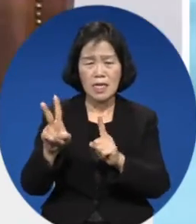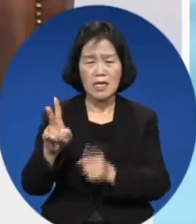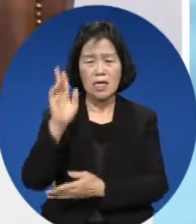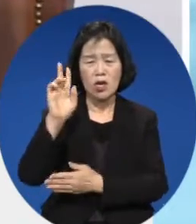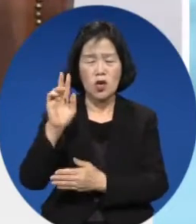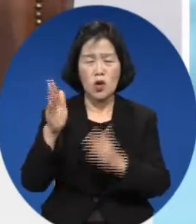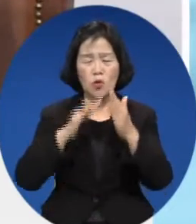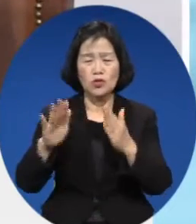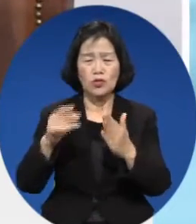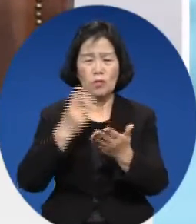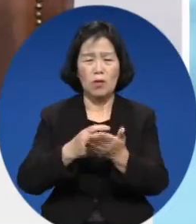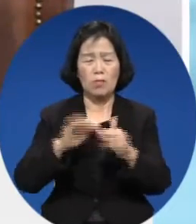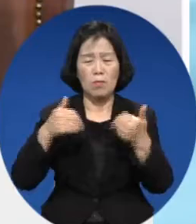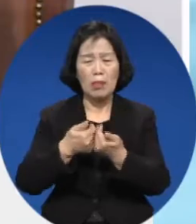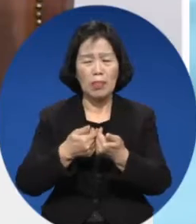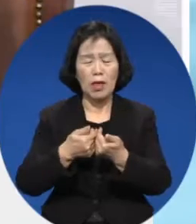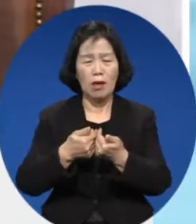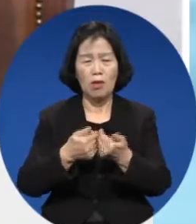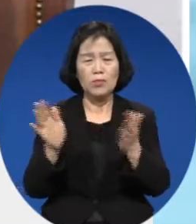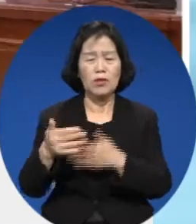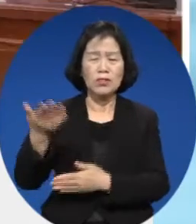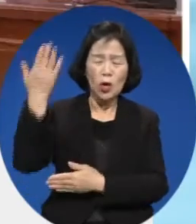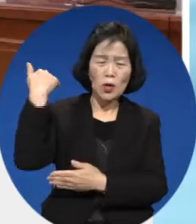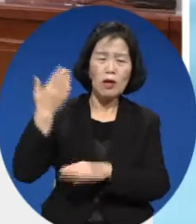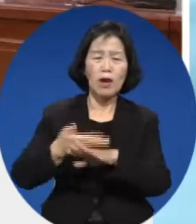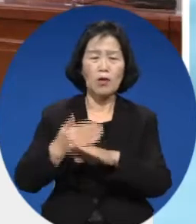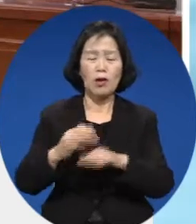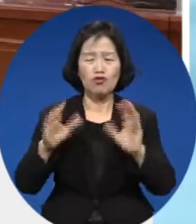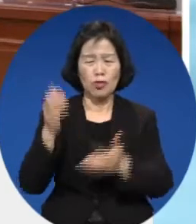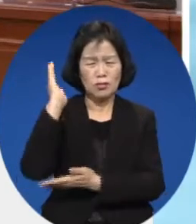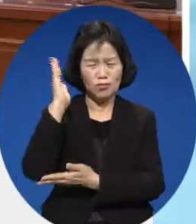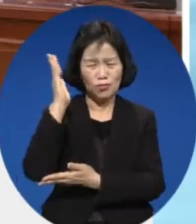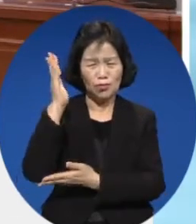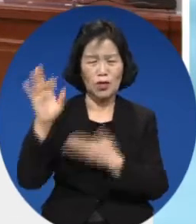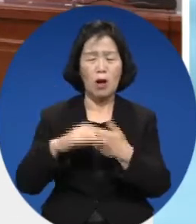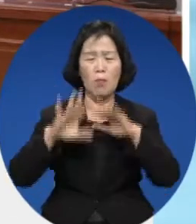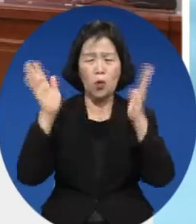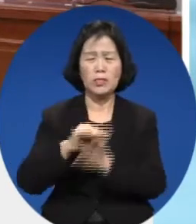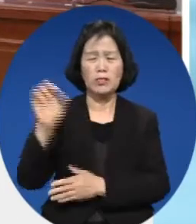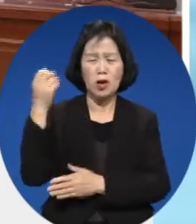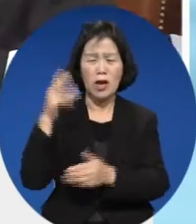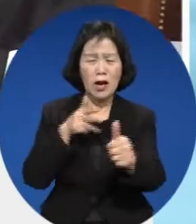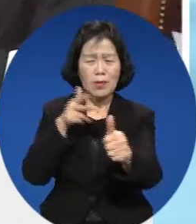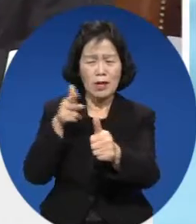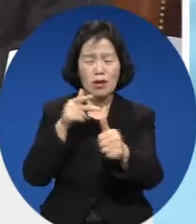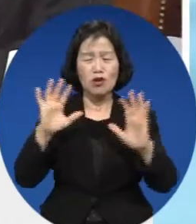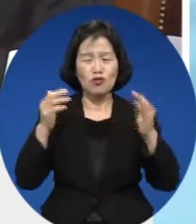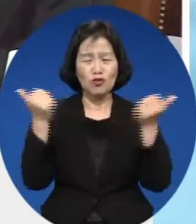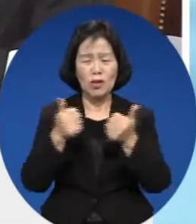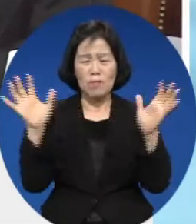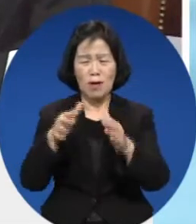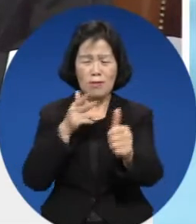반대. 과거에 한번 돌이켜보자고요. 국회에서 필리버스터 벌어지면은요. 모든 언론의 카메라가 다 국회에 갔습니다.